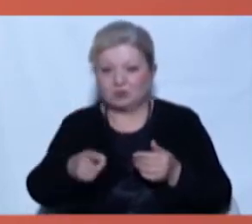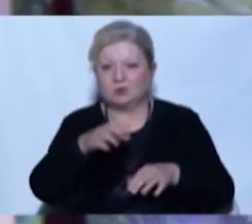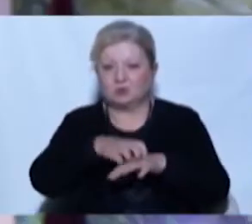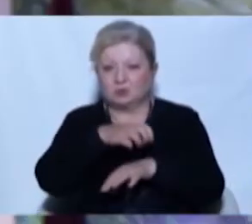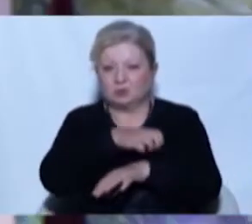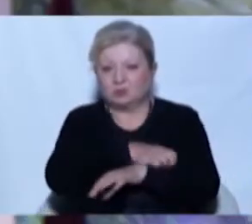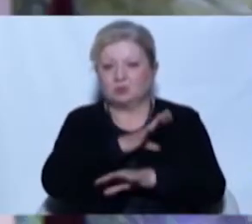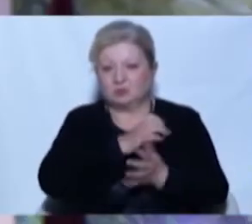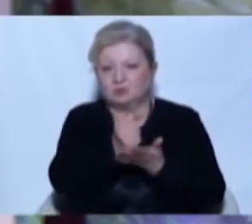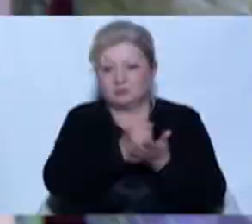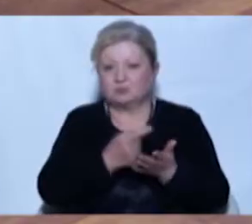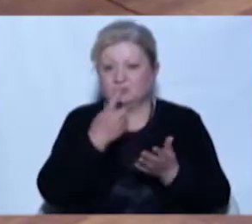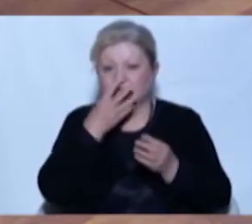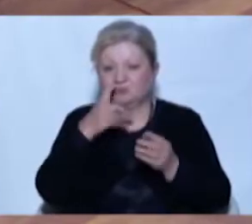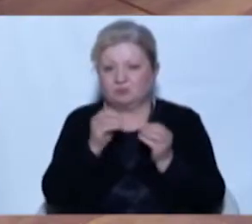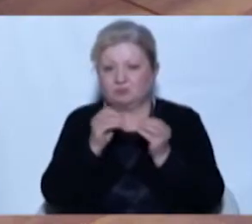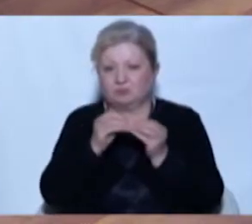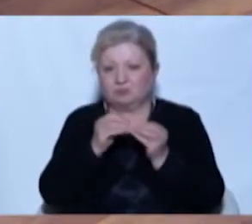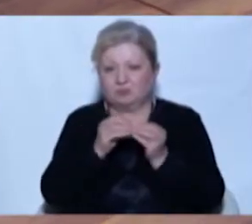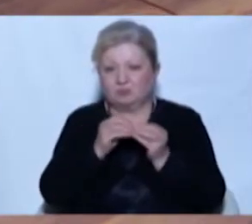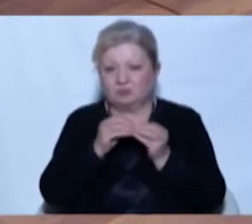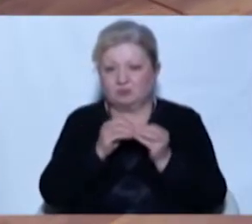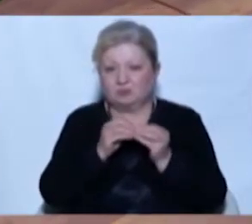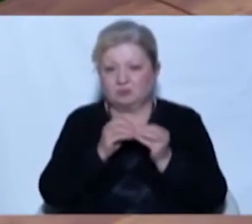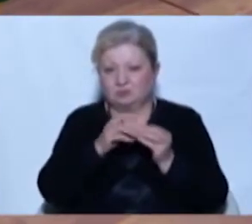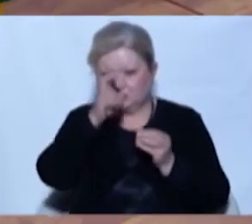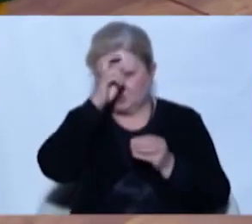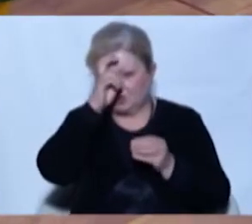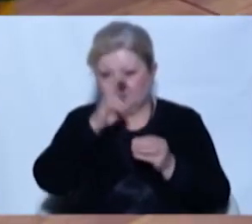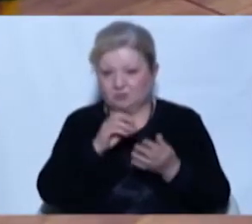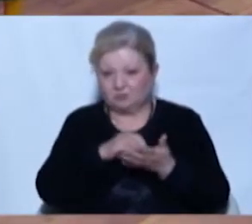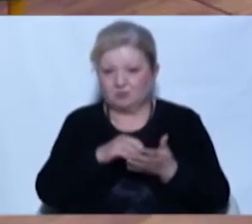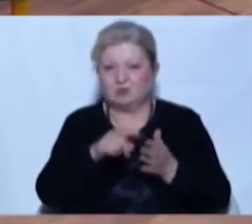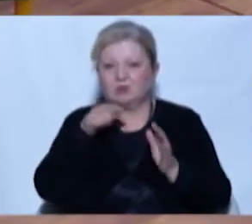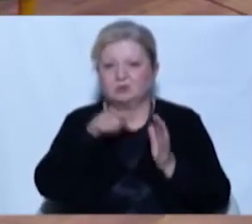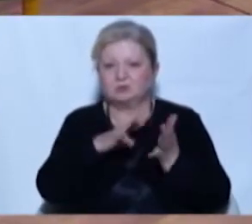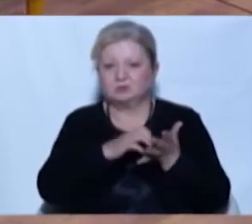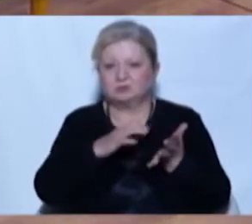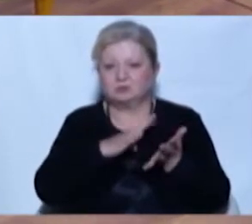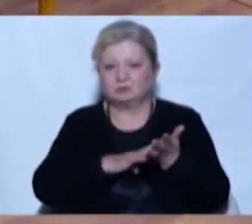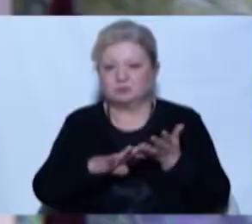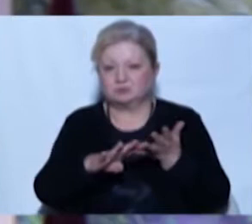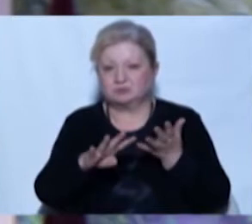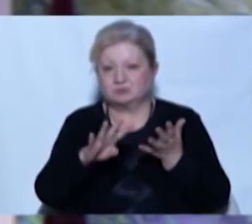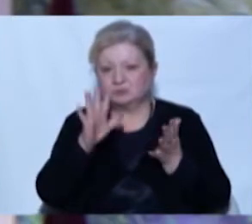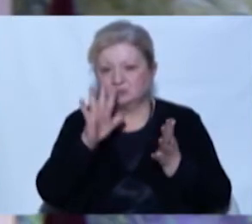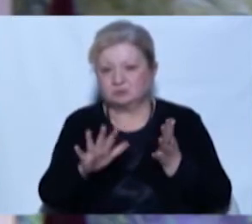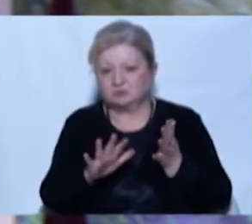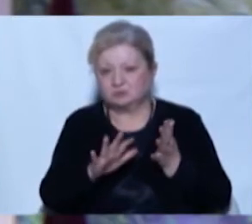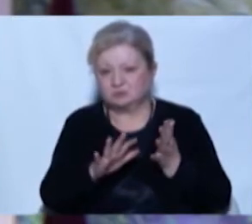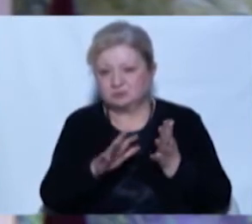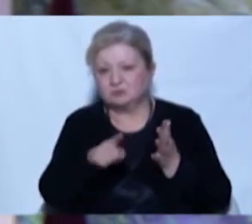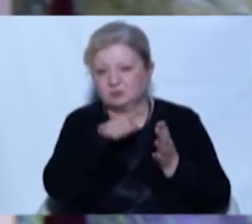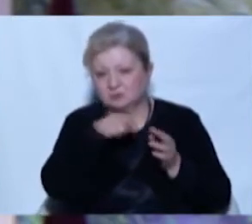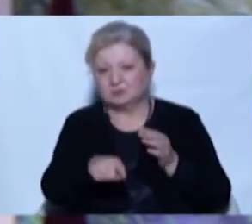mțirehnit sheinarchunes khelisuflebas khoa kveqnebis sagan ganskhovebit, magram 1990 cels akats